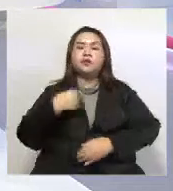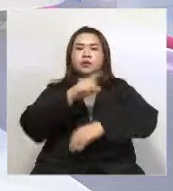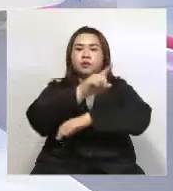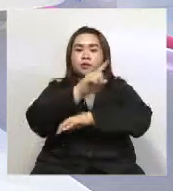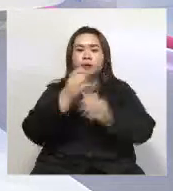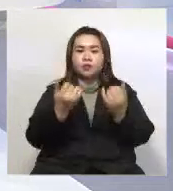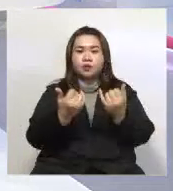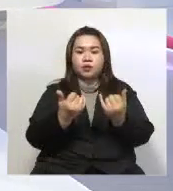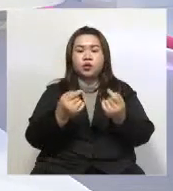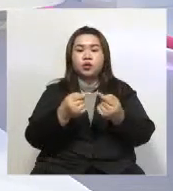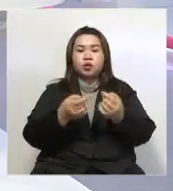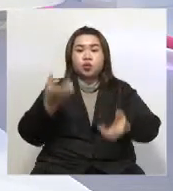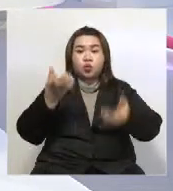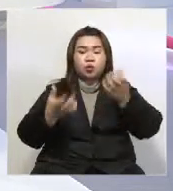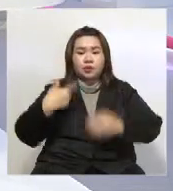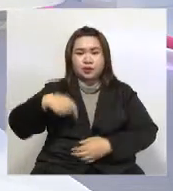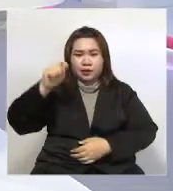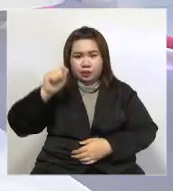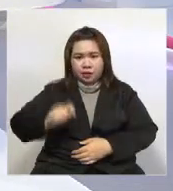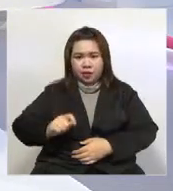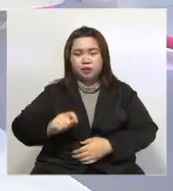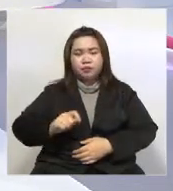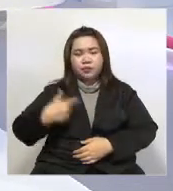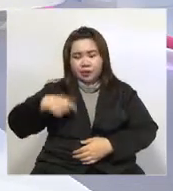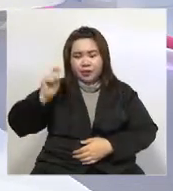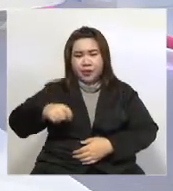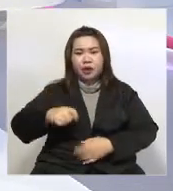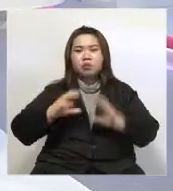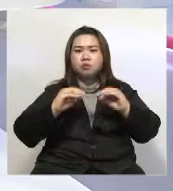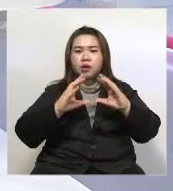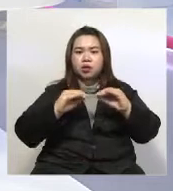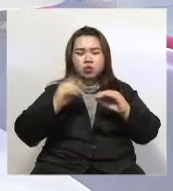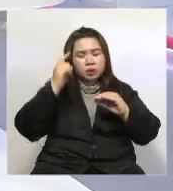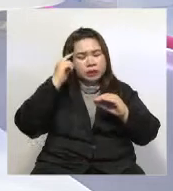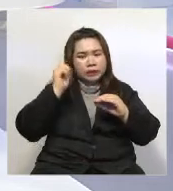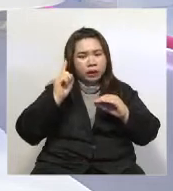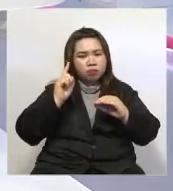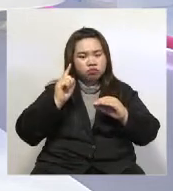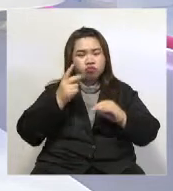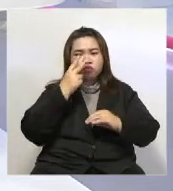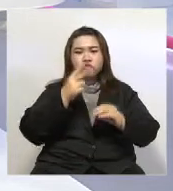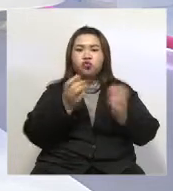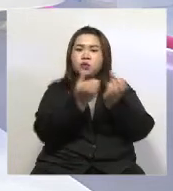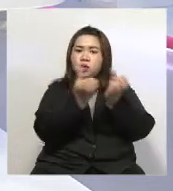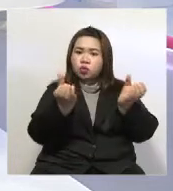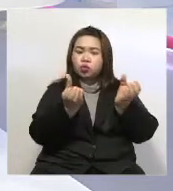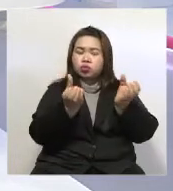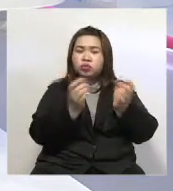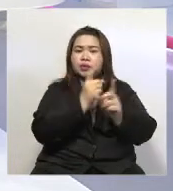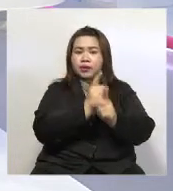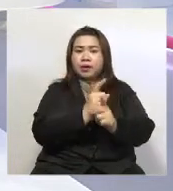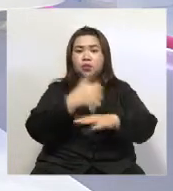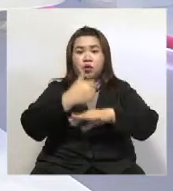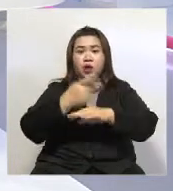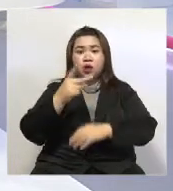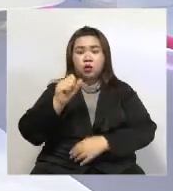ะช่วงบ่ายวันนี้ค่ะตุลาการศาลรัฐธรรมนูญนะคะมีการนัดประชุมพิจารณาเพื่อลงมติความชอบด้วยรัฐธรรมนูญของคำสั่งหัวหน้าคส